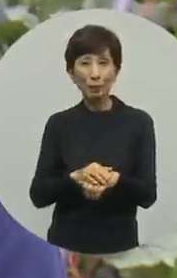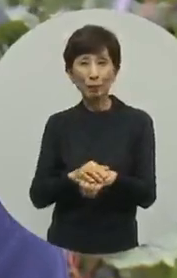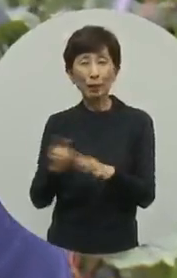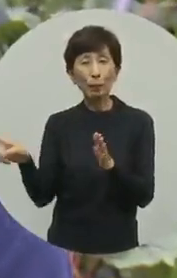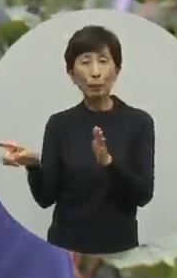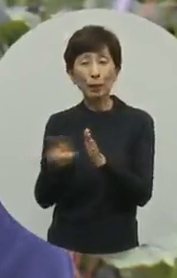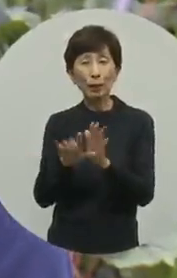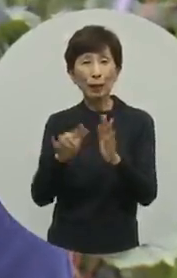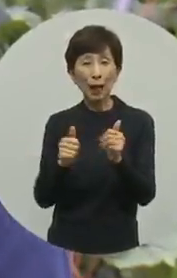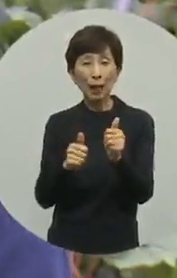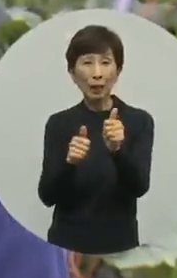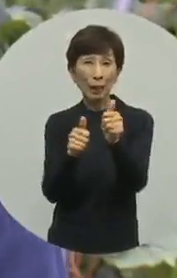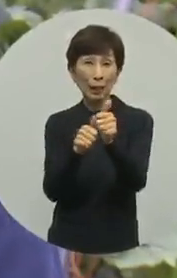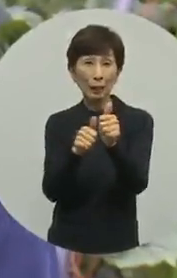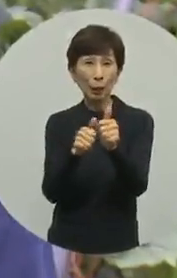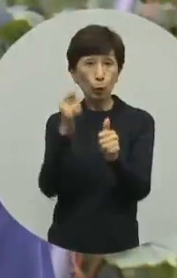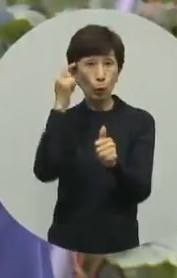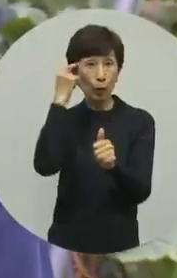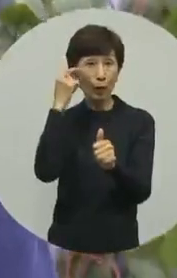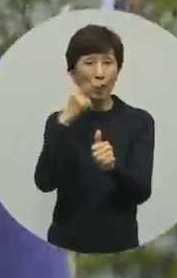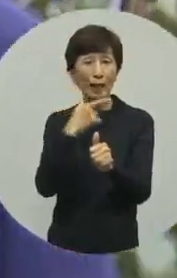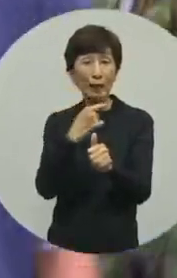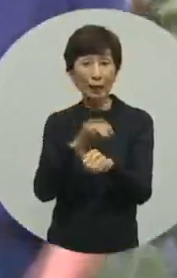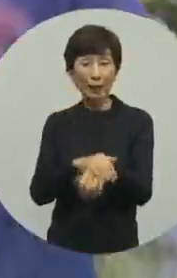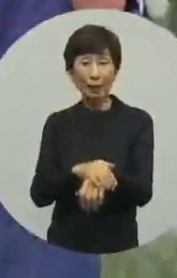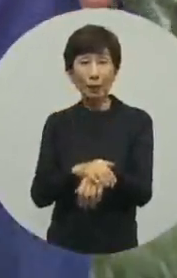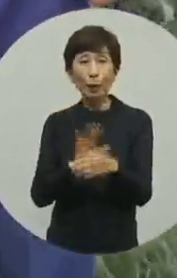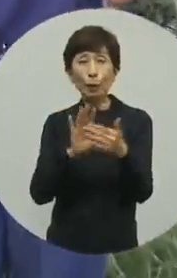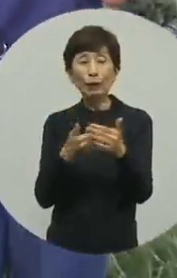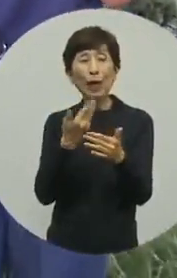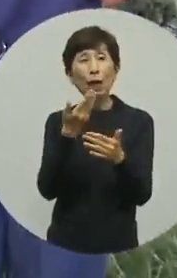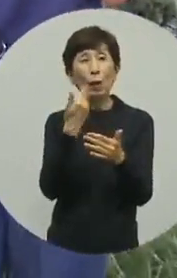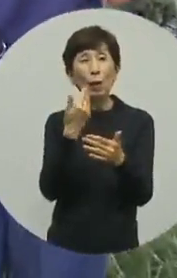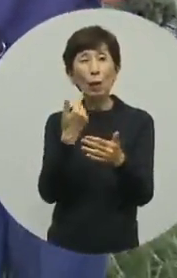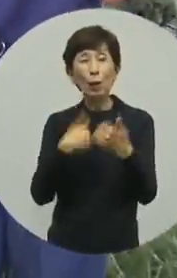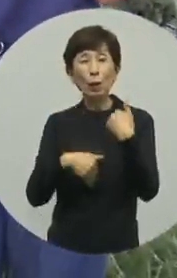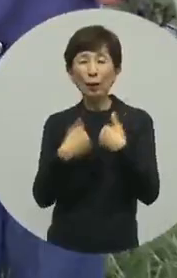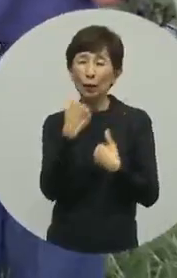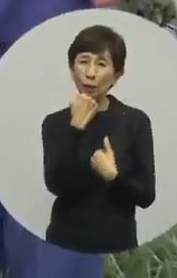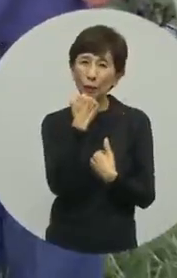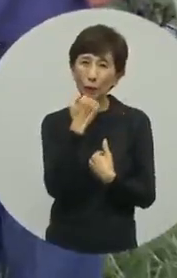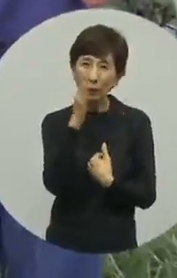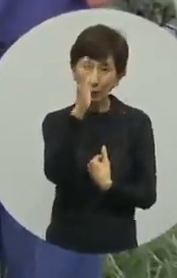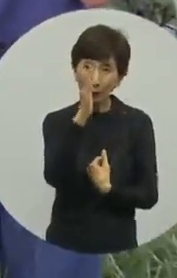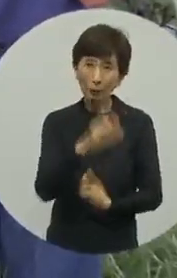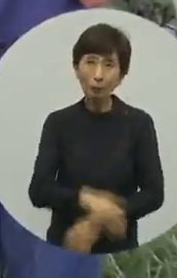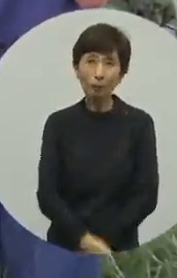デザートを考えます。それでは藤沢ご飯 お楽しみに。